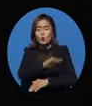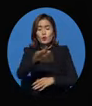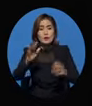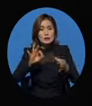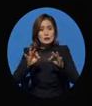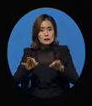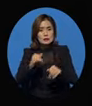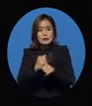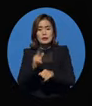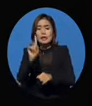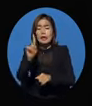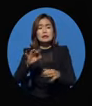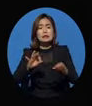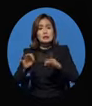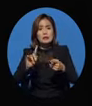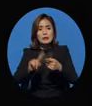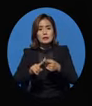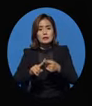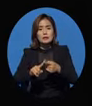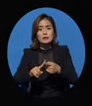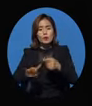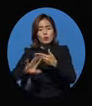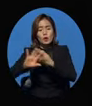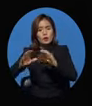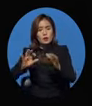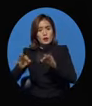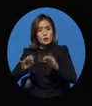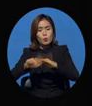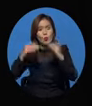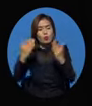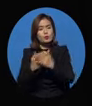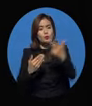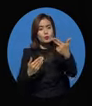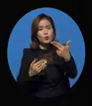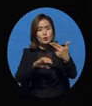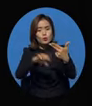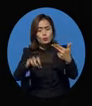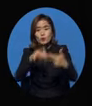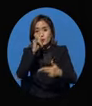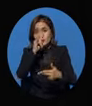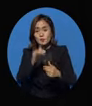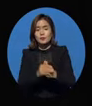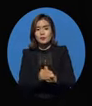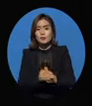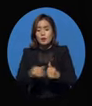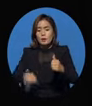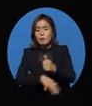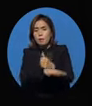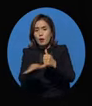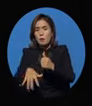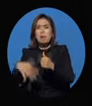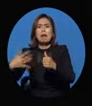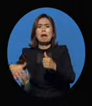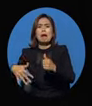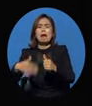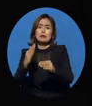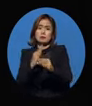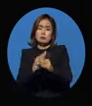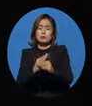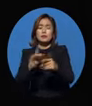최근에 하나님 까지 외국 여행도 개의 1 7 개 정도가 있는데 인프라가 취약한 상태입니다